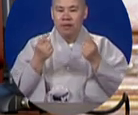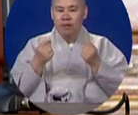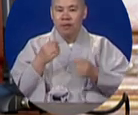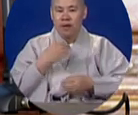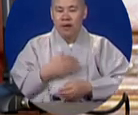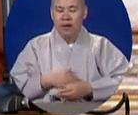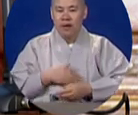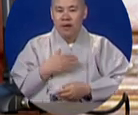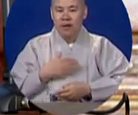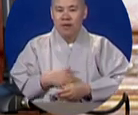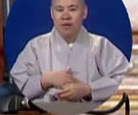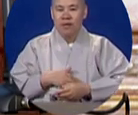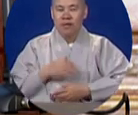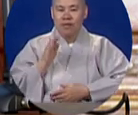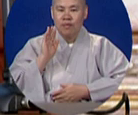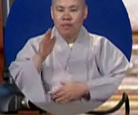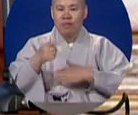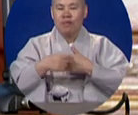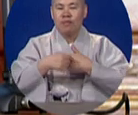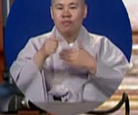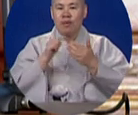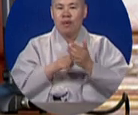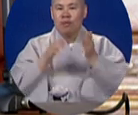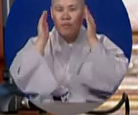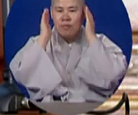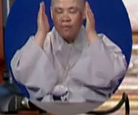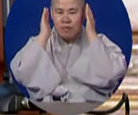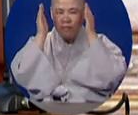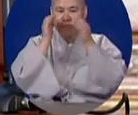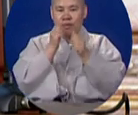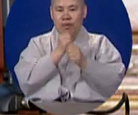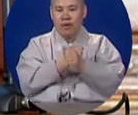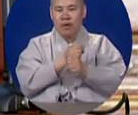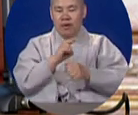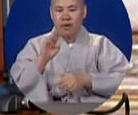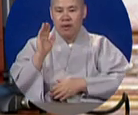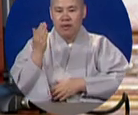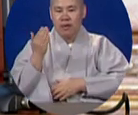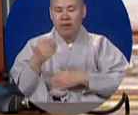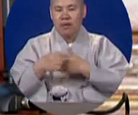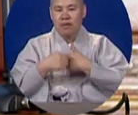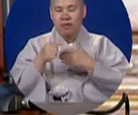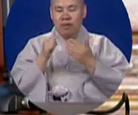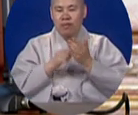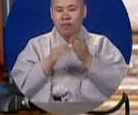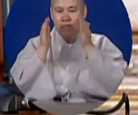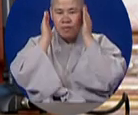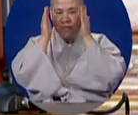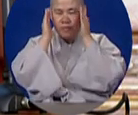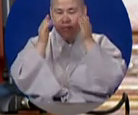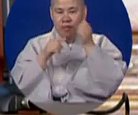마음공부를 해야 되는데요 그 마음공부라는 게 뭐냐